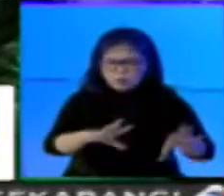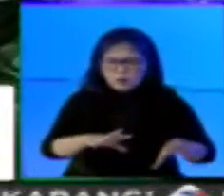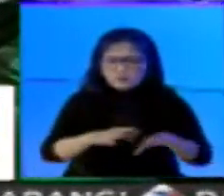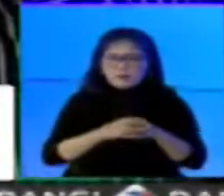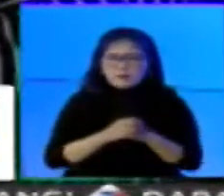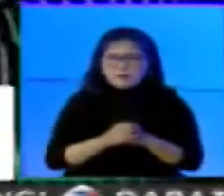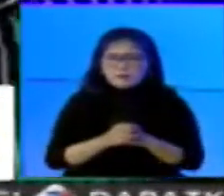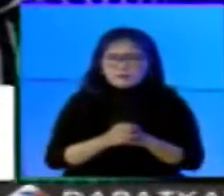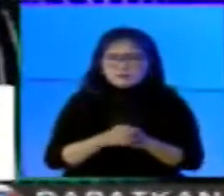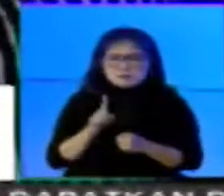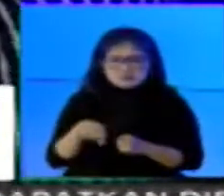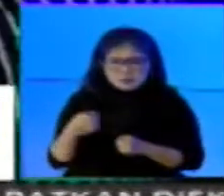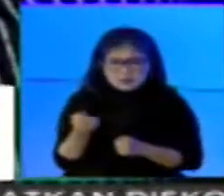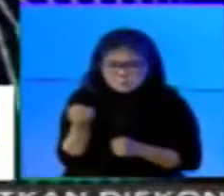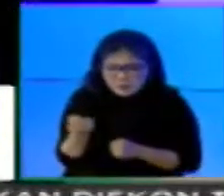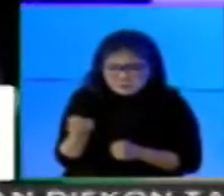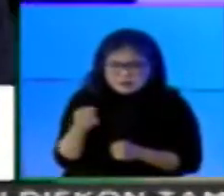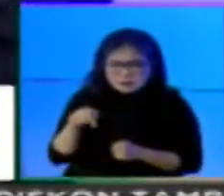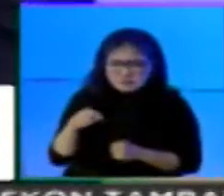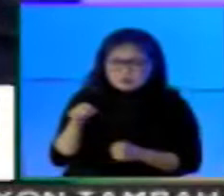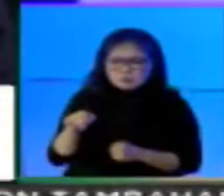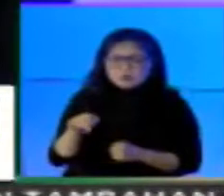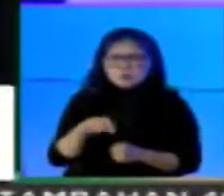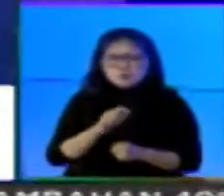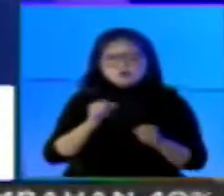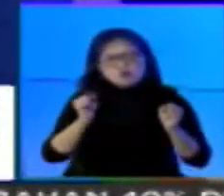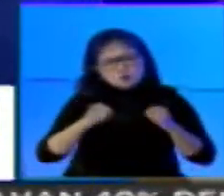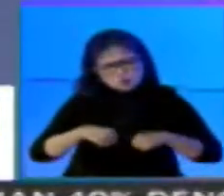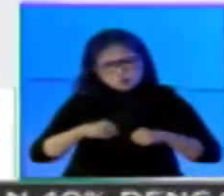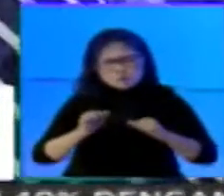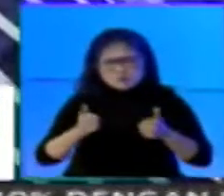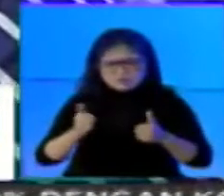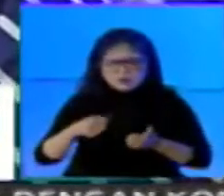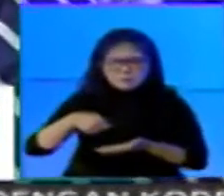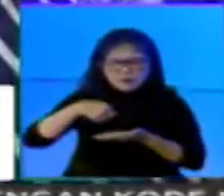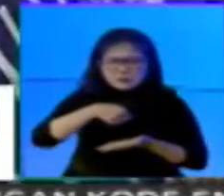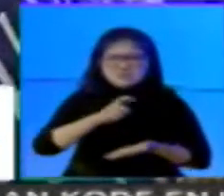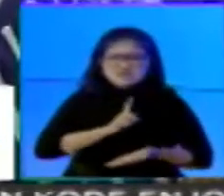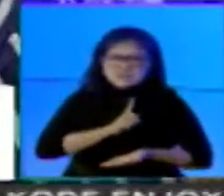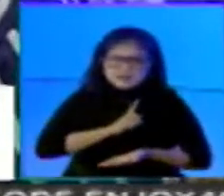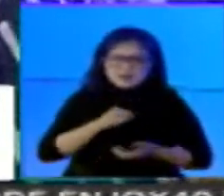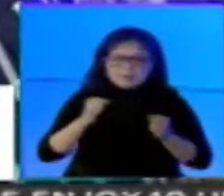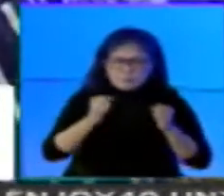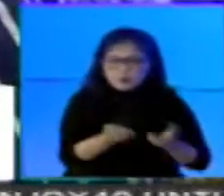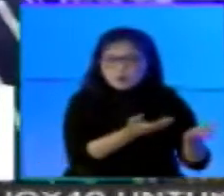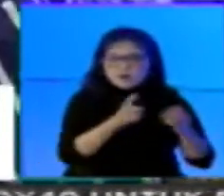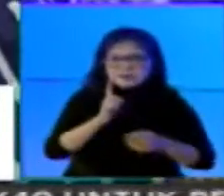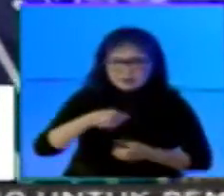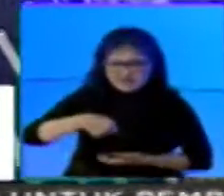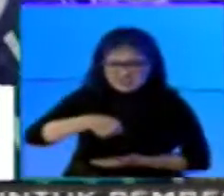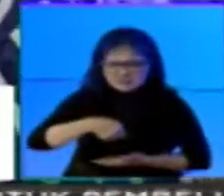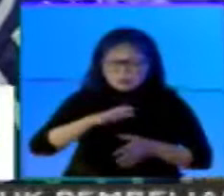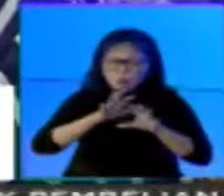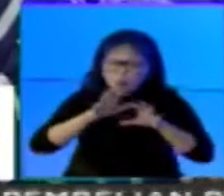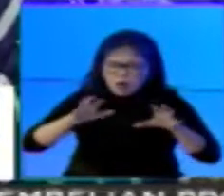Para pembeli juga menyatakan setuju dengan larangan ini dan bersiap membawa tas sendiri jika berbelanja. Setuju, soalnya sekarang kan itu banyak sekali